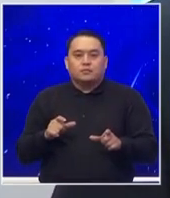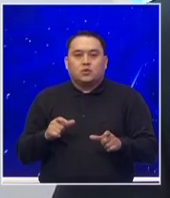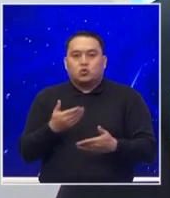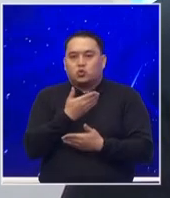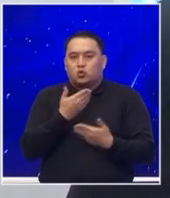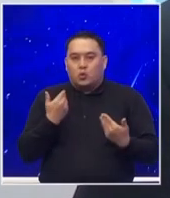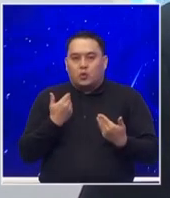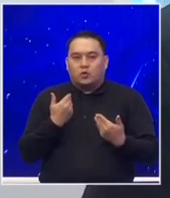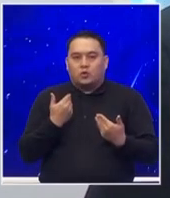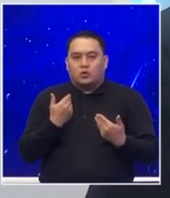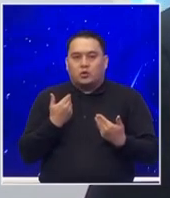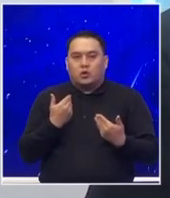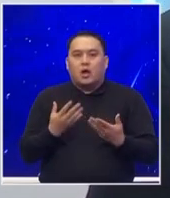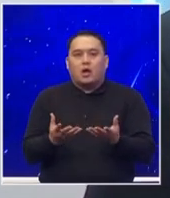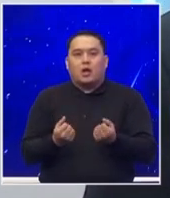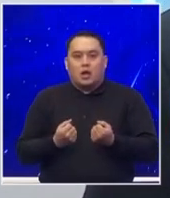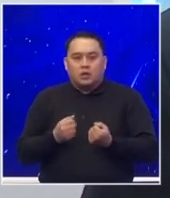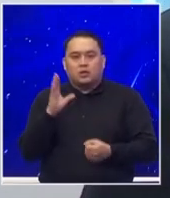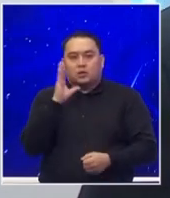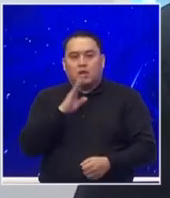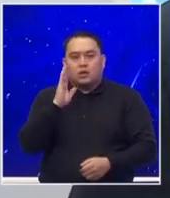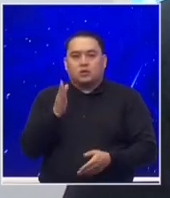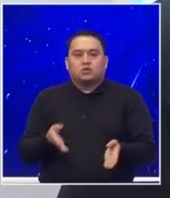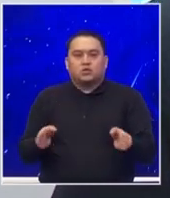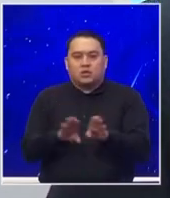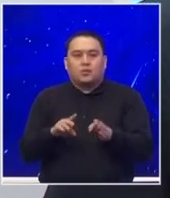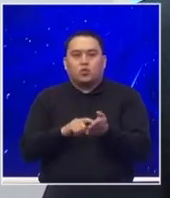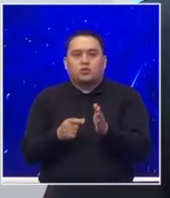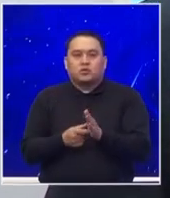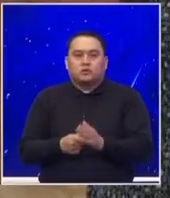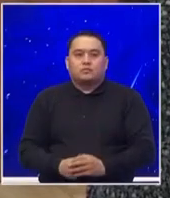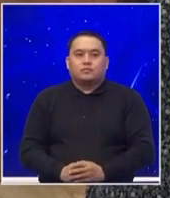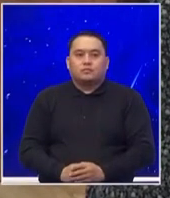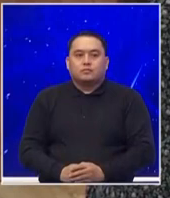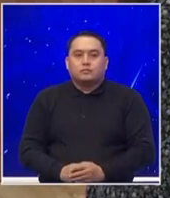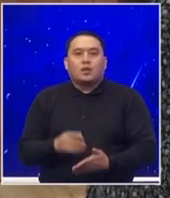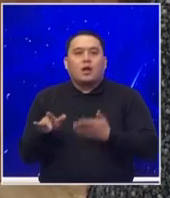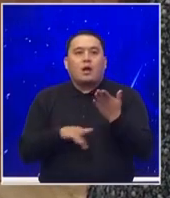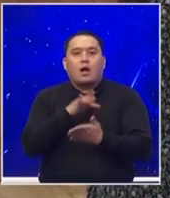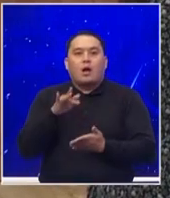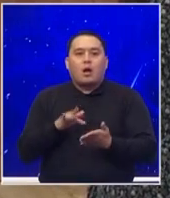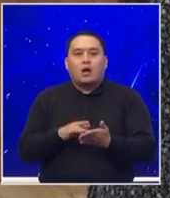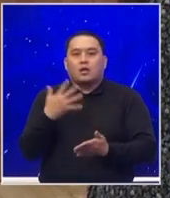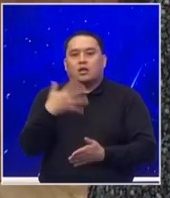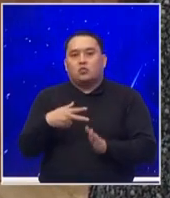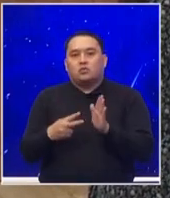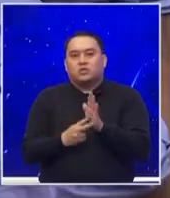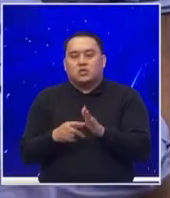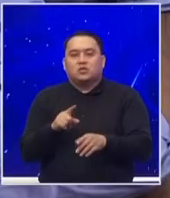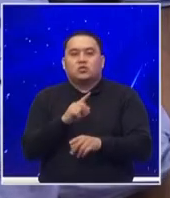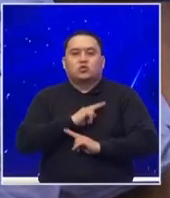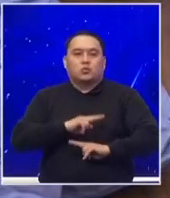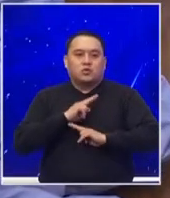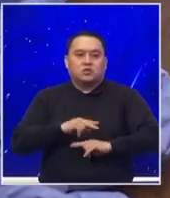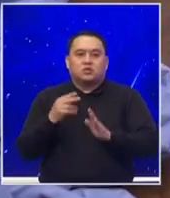болса, сол жерден барып алынады. Бұлар да жабық участок есептелінеді. Қала бойынша 58 сайлау учаскесі жұмыс істейді.